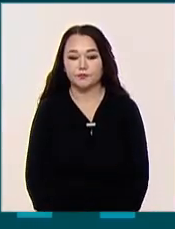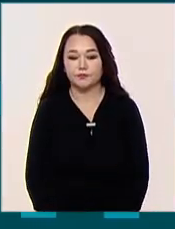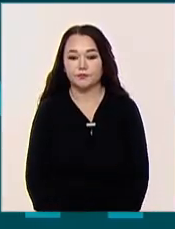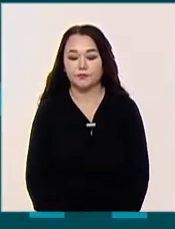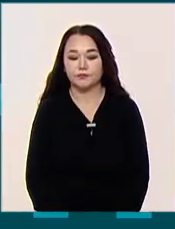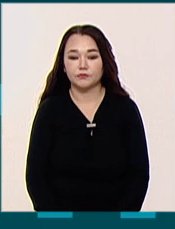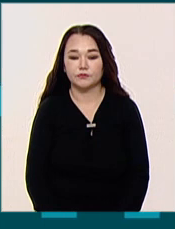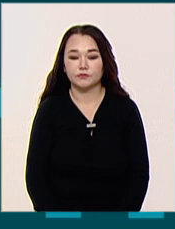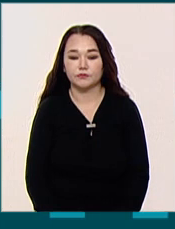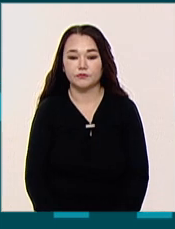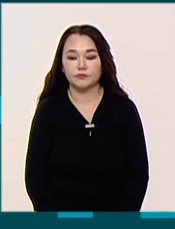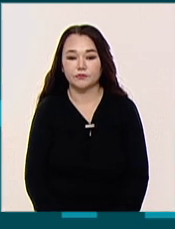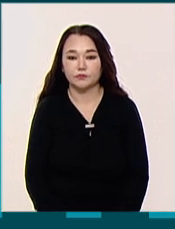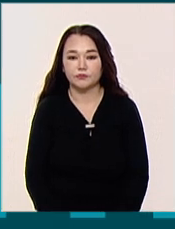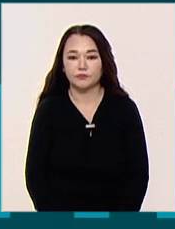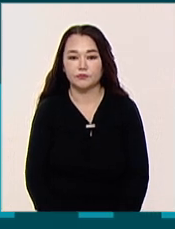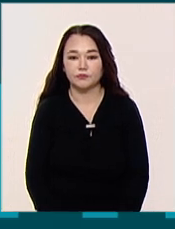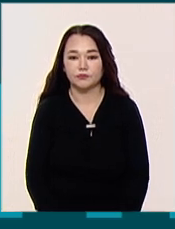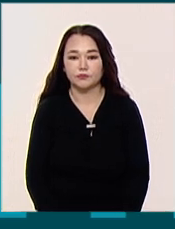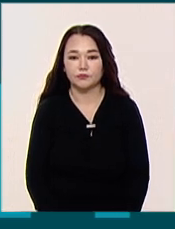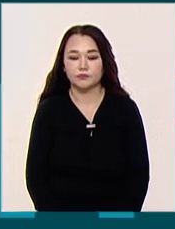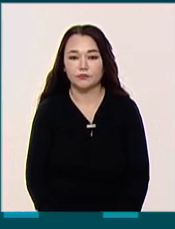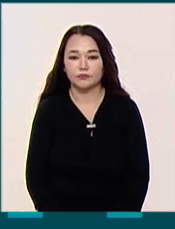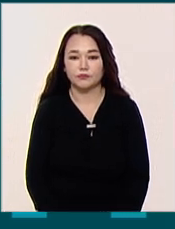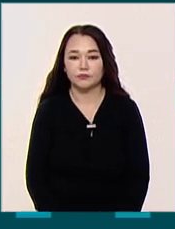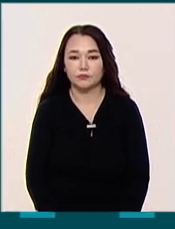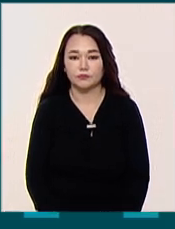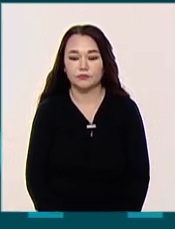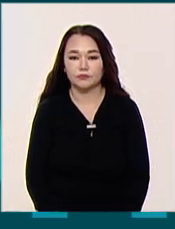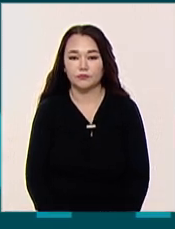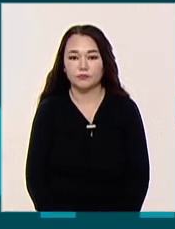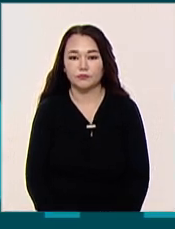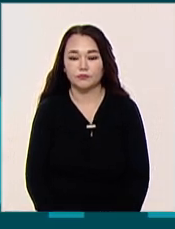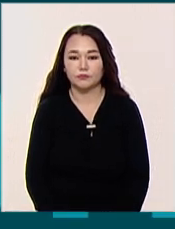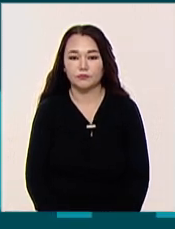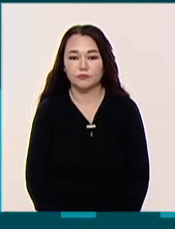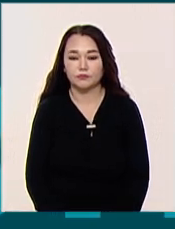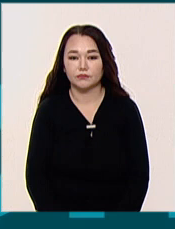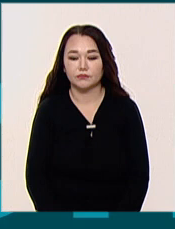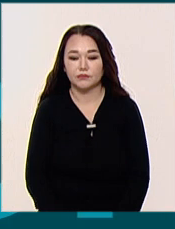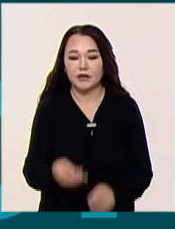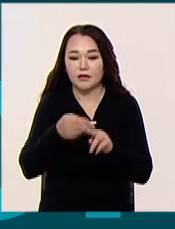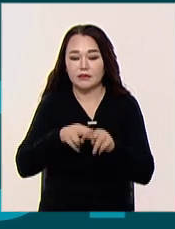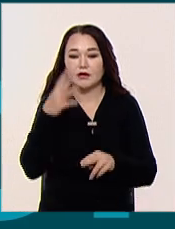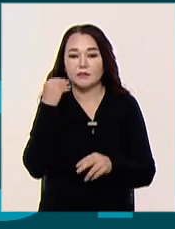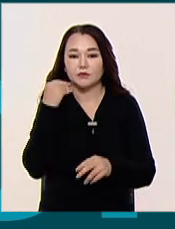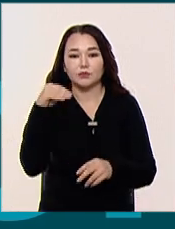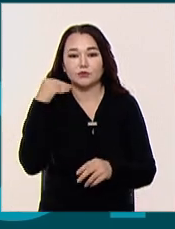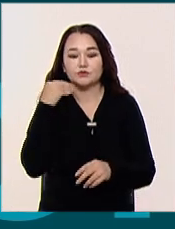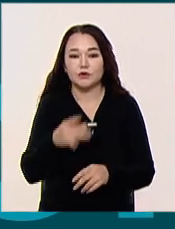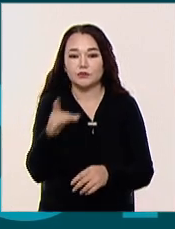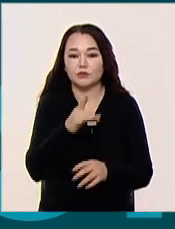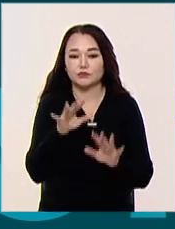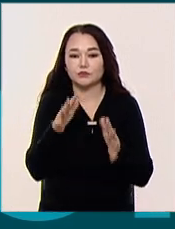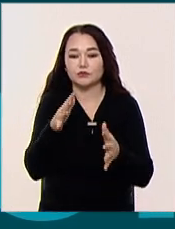Футболку давай мы. Где футболка? Этот. Давай рубашку. Бұл Алматының Түрксіб ауданында орналасқан